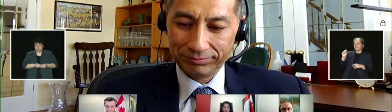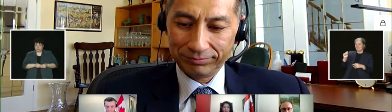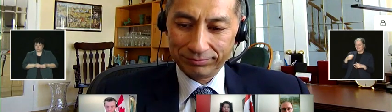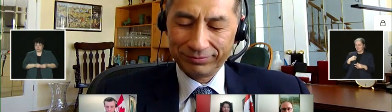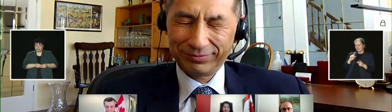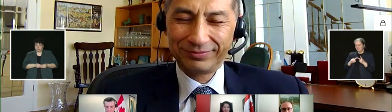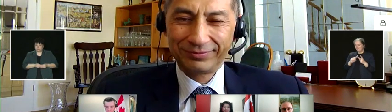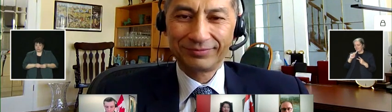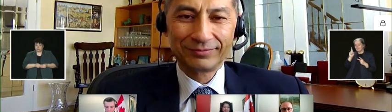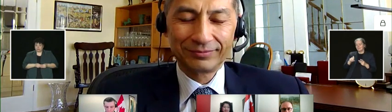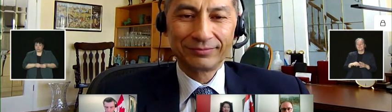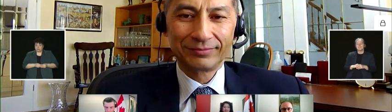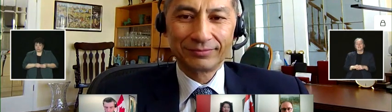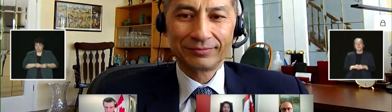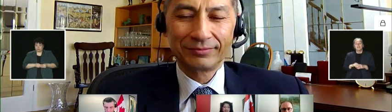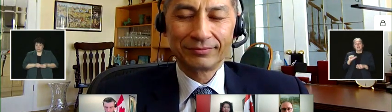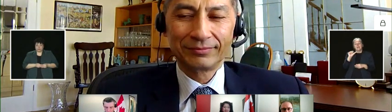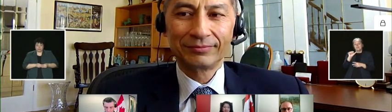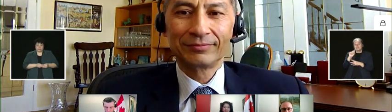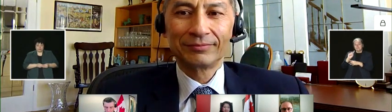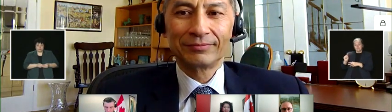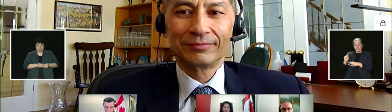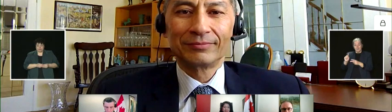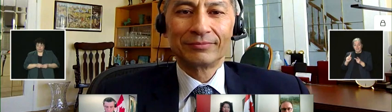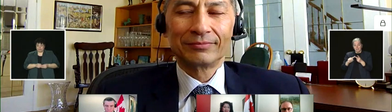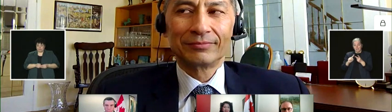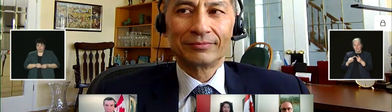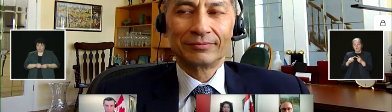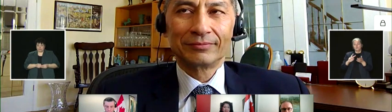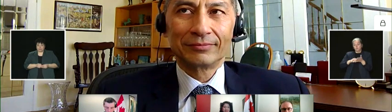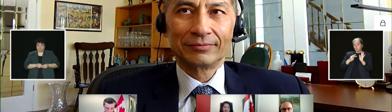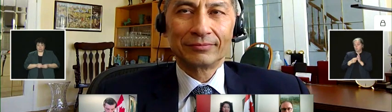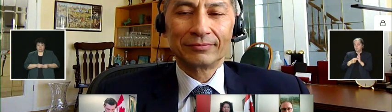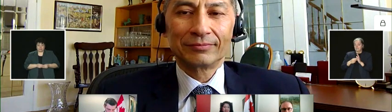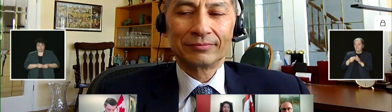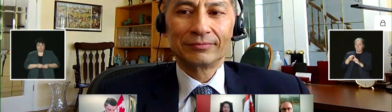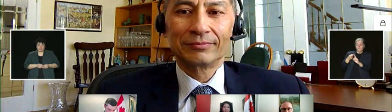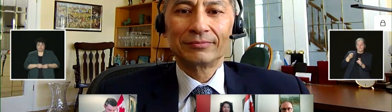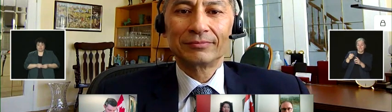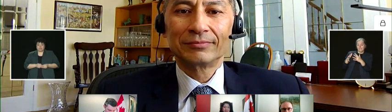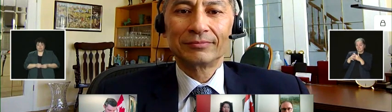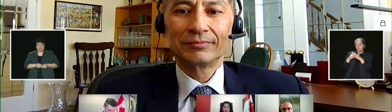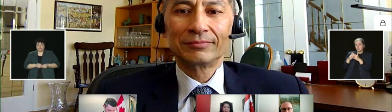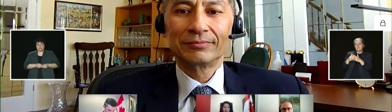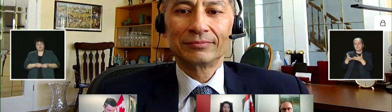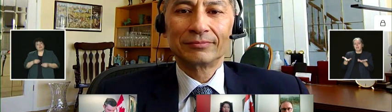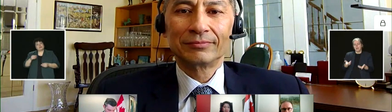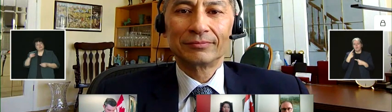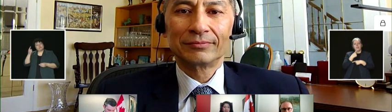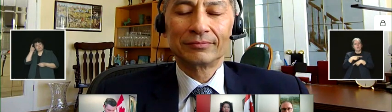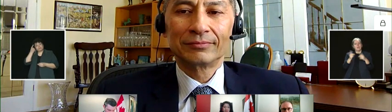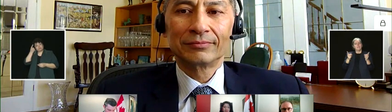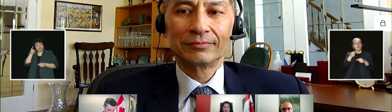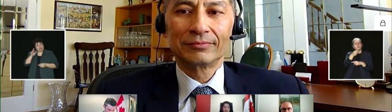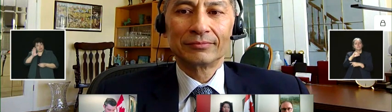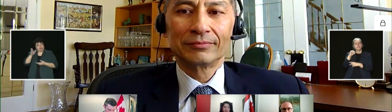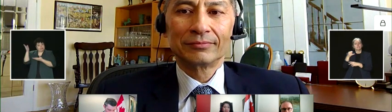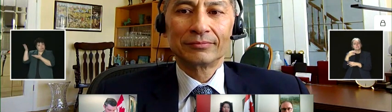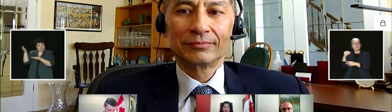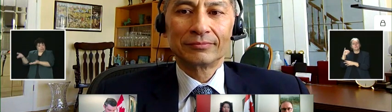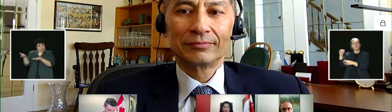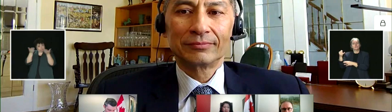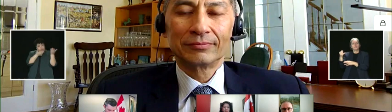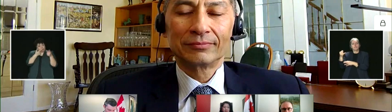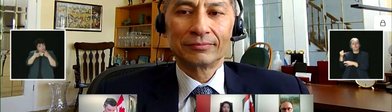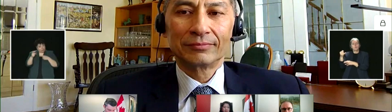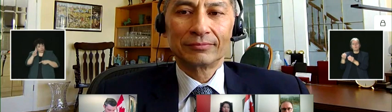suivi, les prochaines doses AstraZeneca doivent provenir des États-Unis. Celles de Johnson dont vous avez parlé en